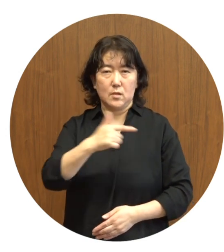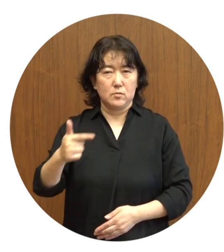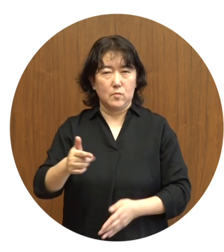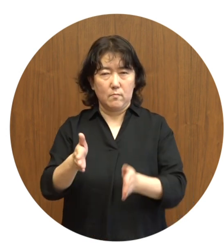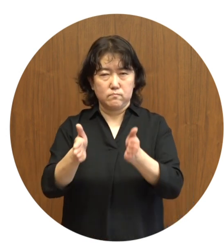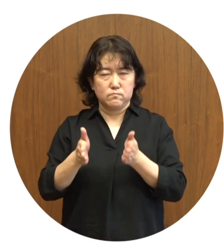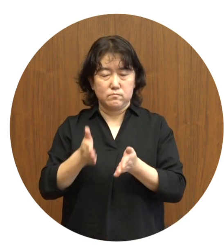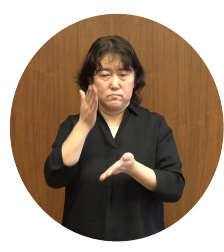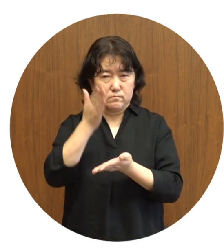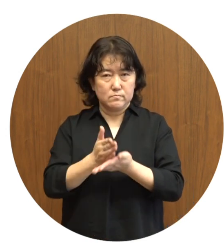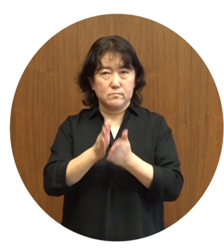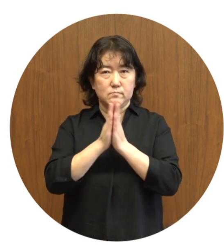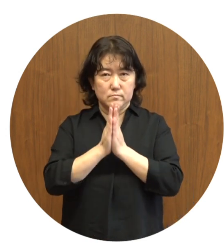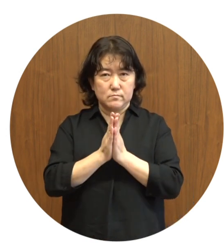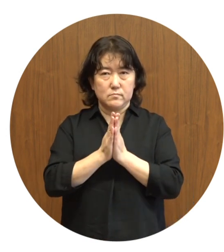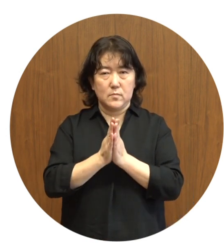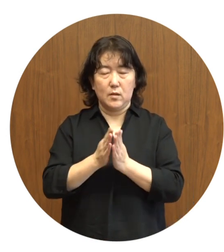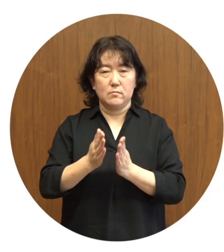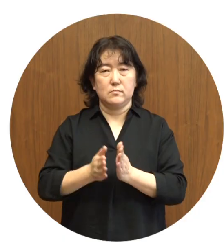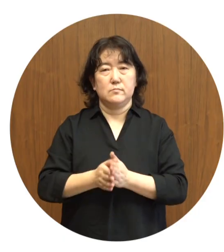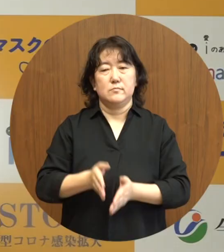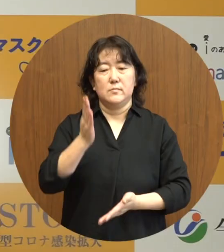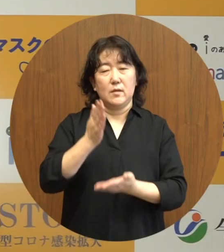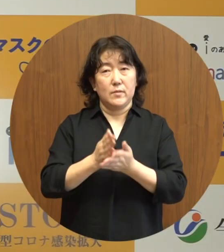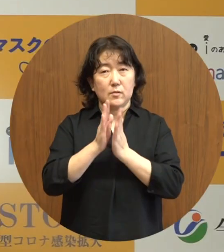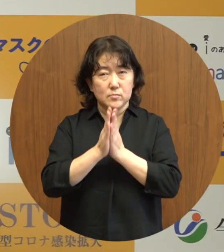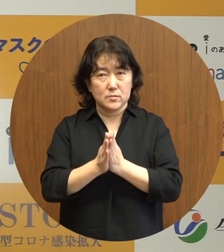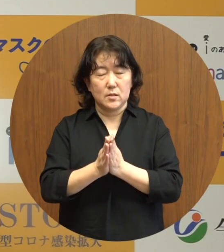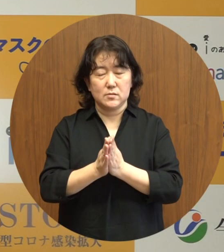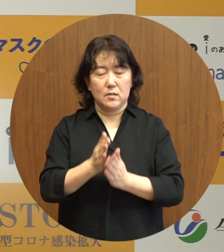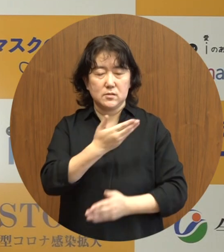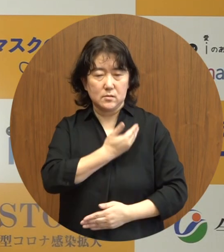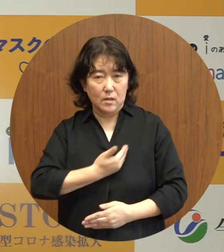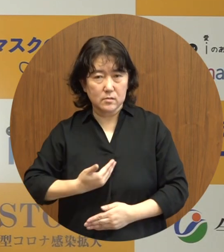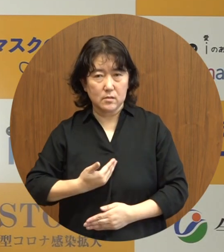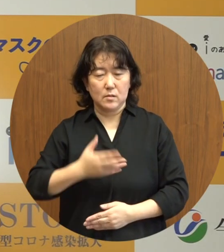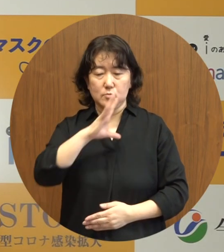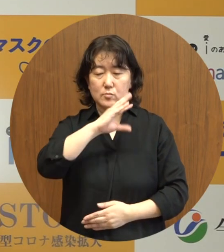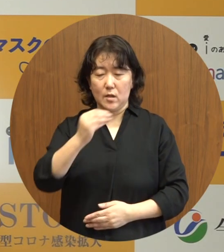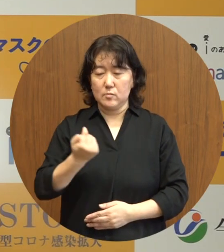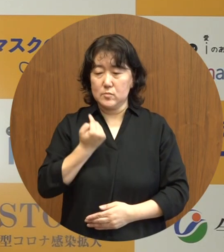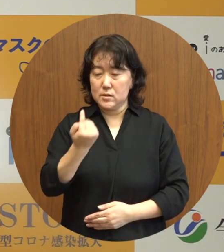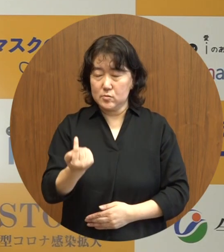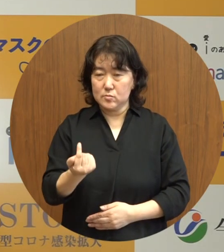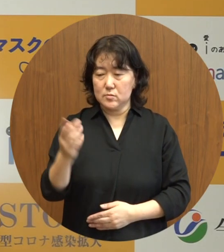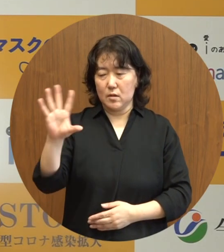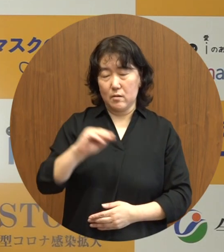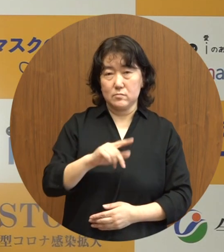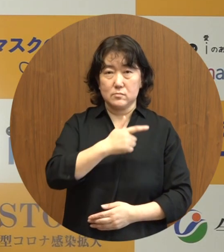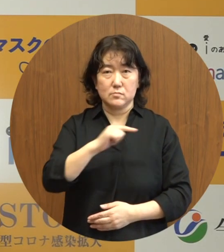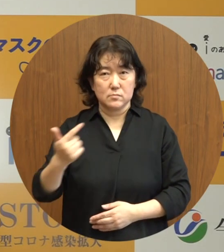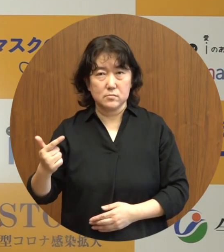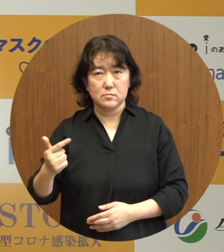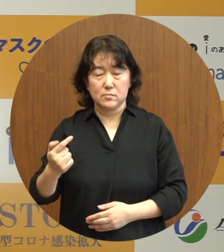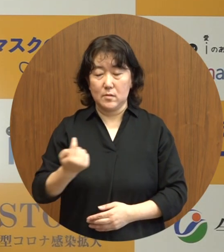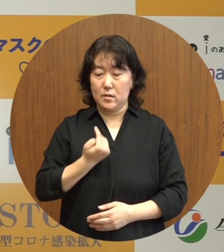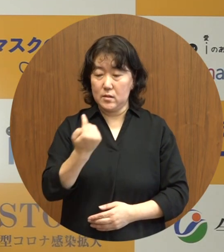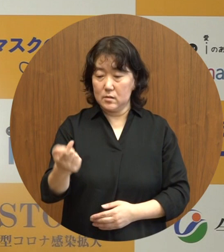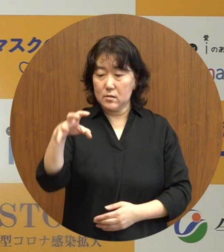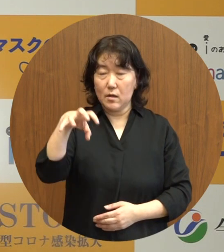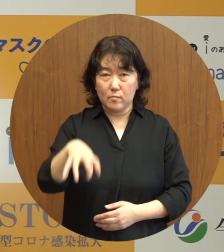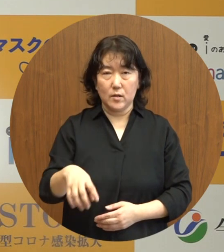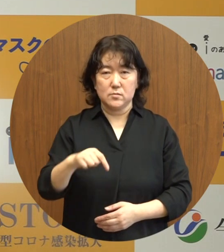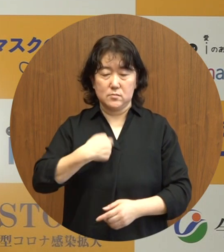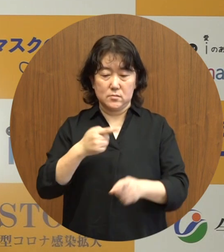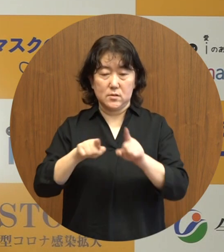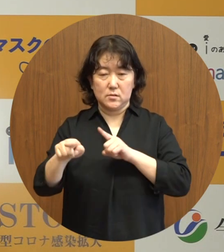控えをお願いします。やむを得ず帰省やお出かけされる場合は移動先の自治